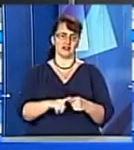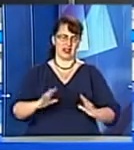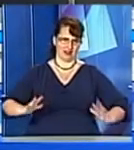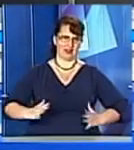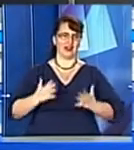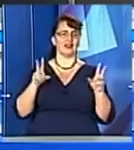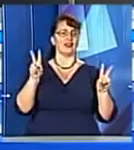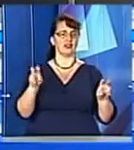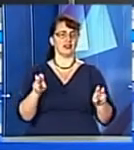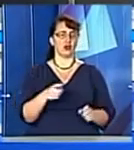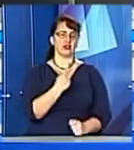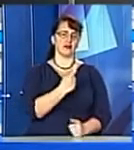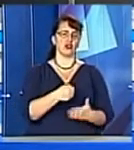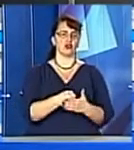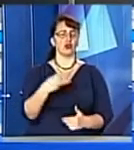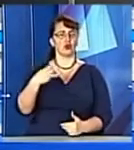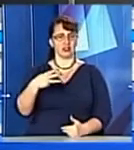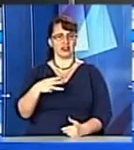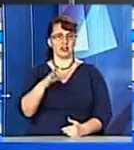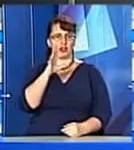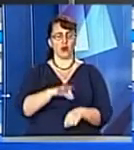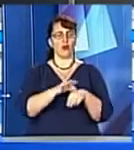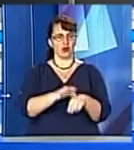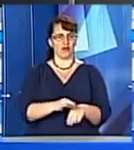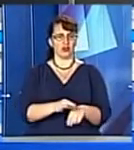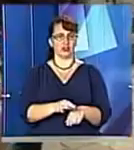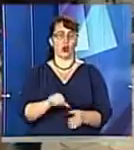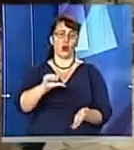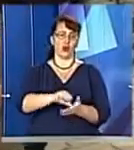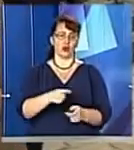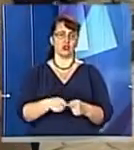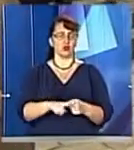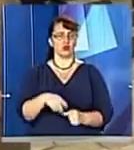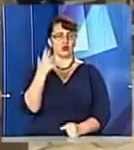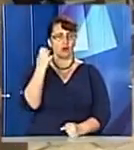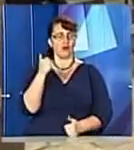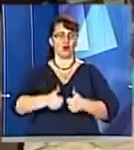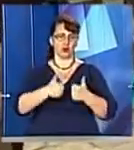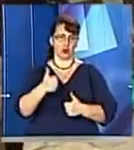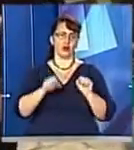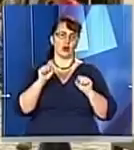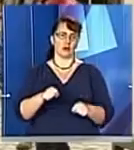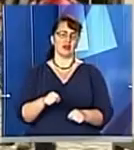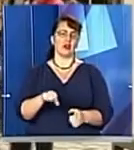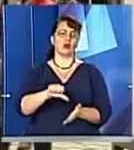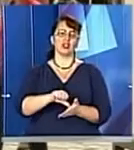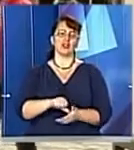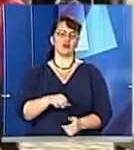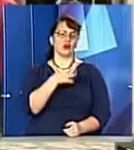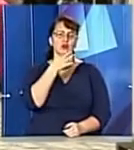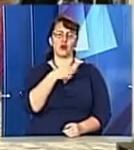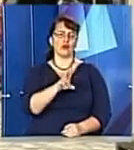тривав з 1 до 30 квітня у соціальній мережі Facebook. Участь у фотоконкурсі міг взяти кожен охочий. Для